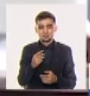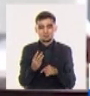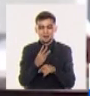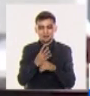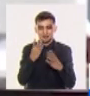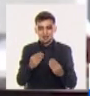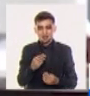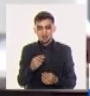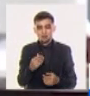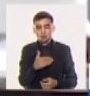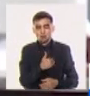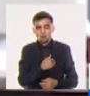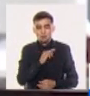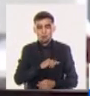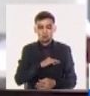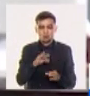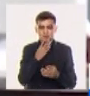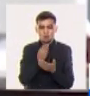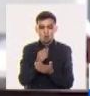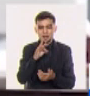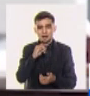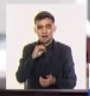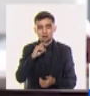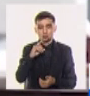желающих работать отправили свои резюме.